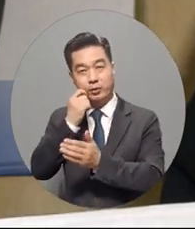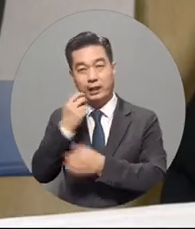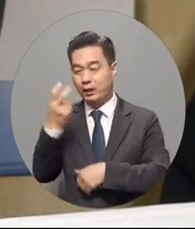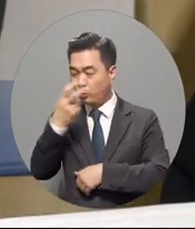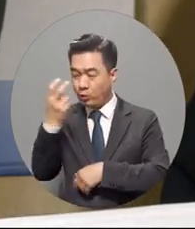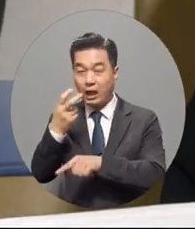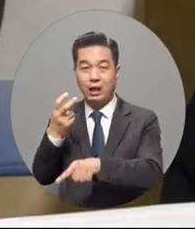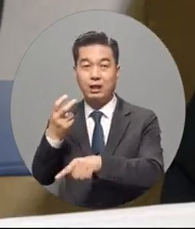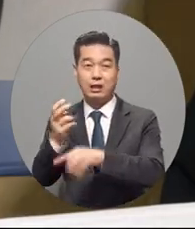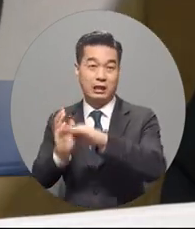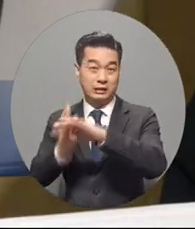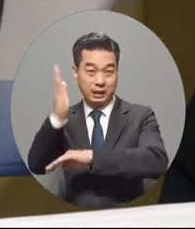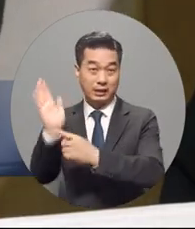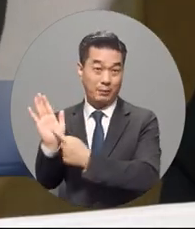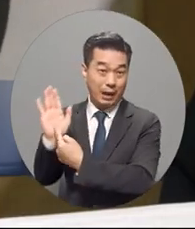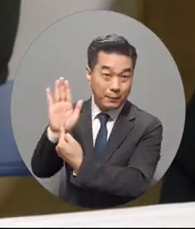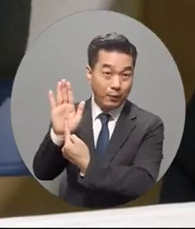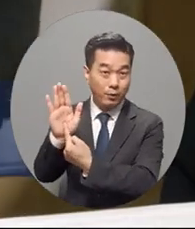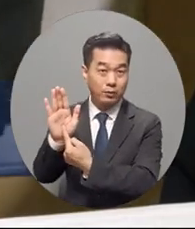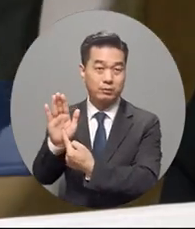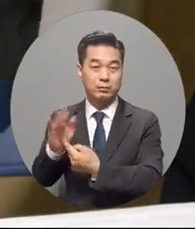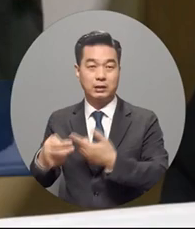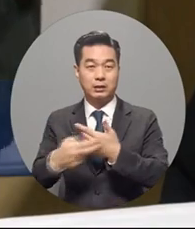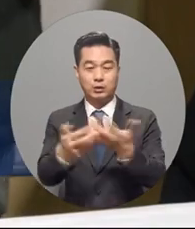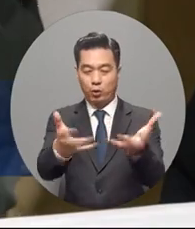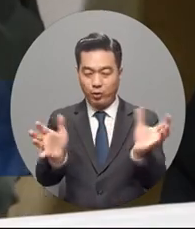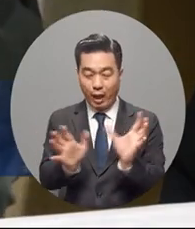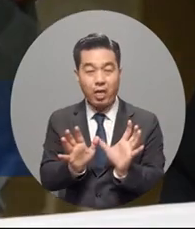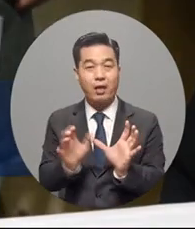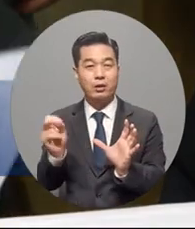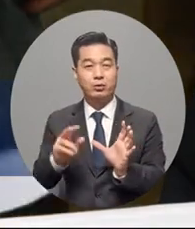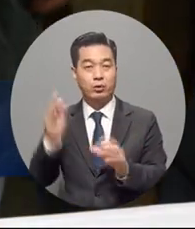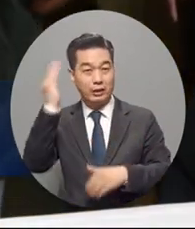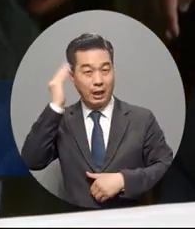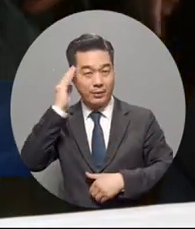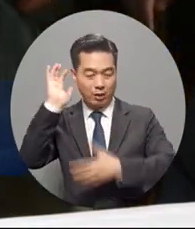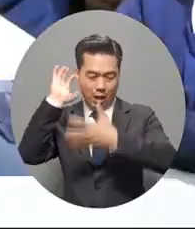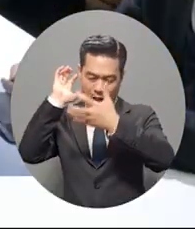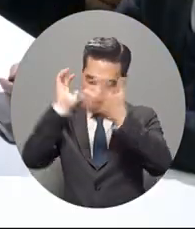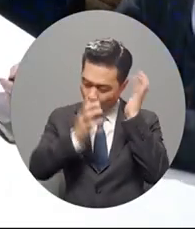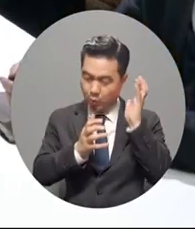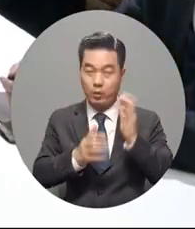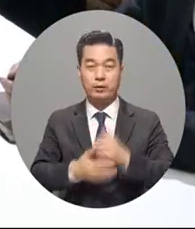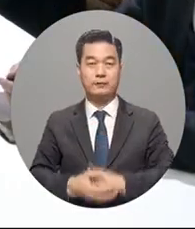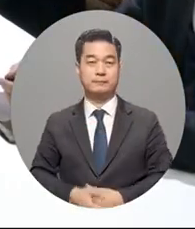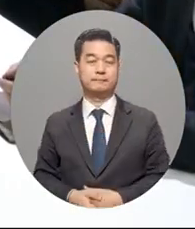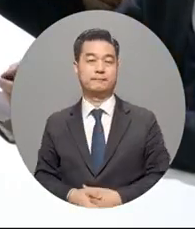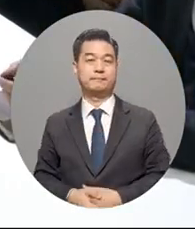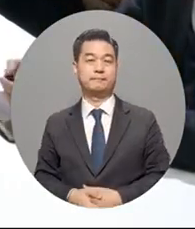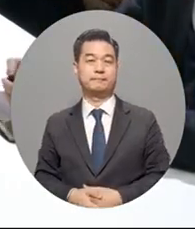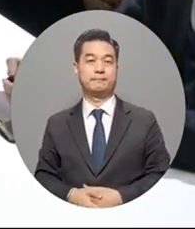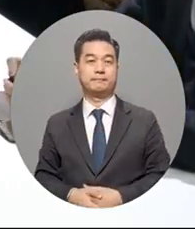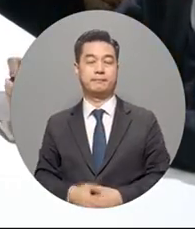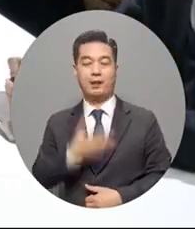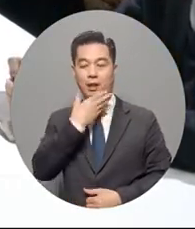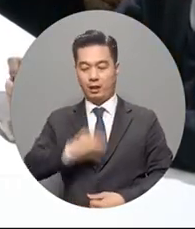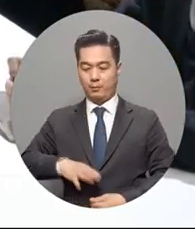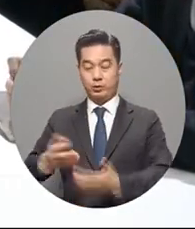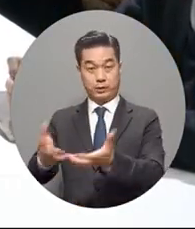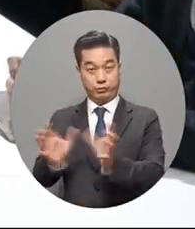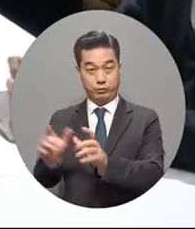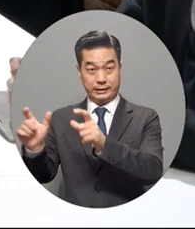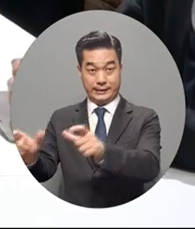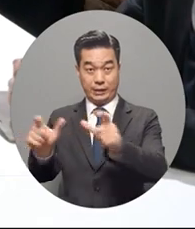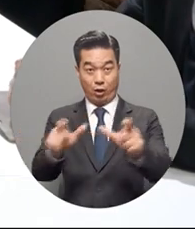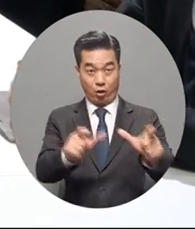정부가 무리하게 발표하여 의료계는 물론 온 대한민국이 혼란에 빠져버렸습니다. 반면 복지부는 지역별